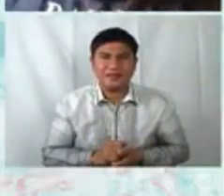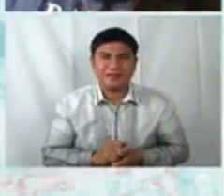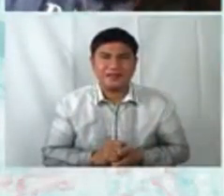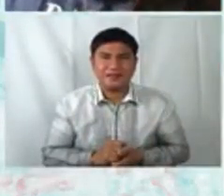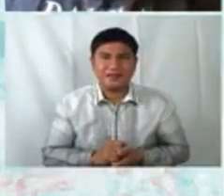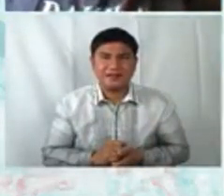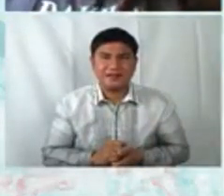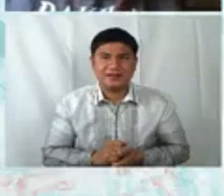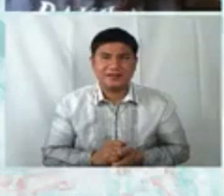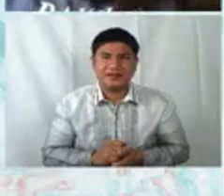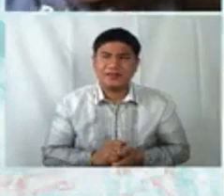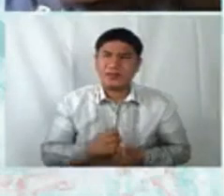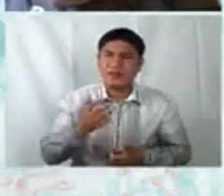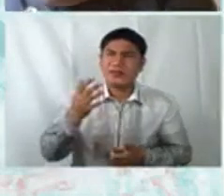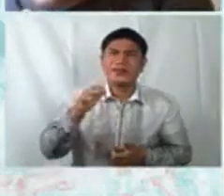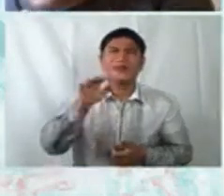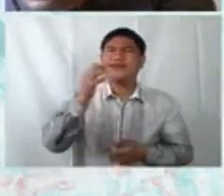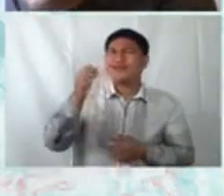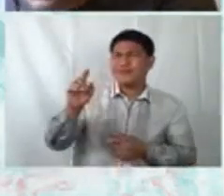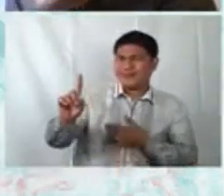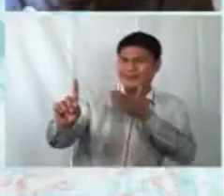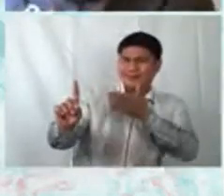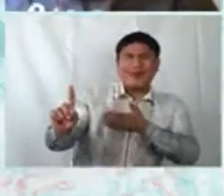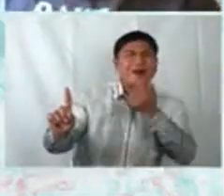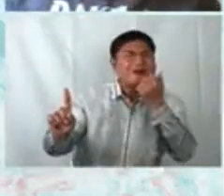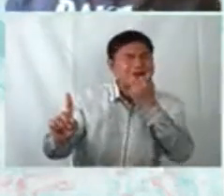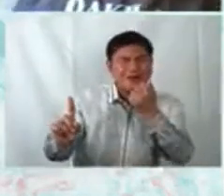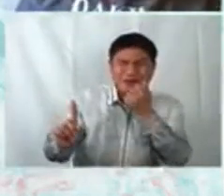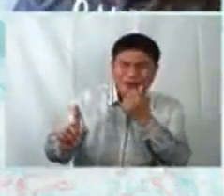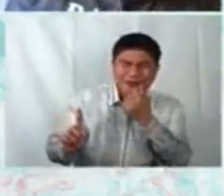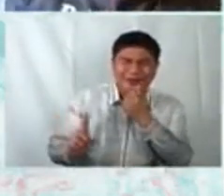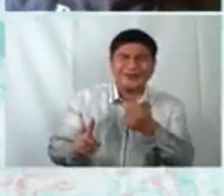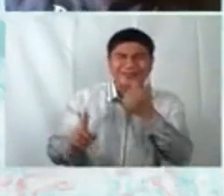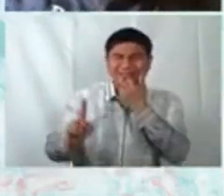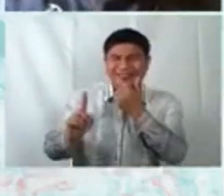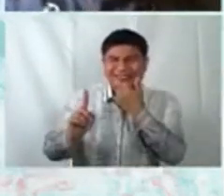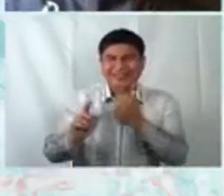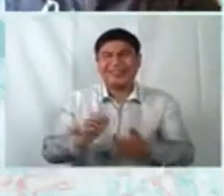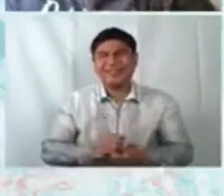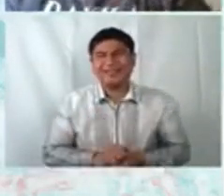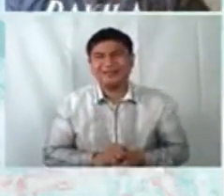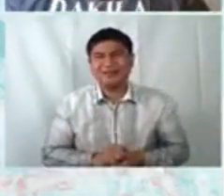So sabi niya, mali ka dyan, bro. Mali ka dyan, no?